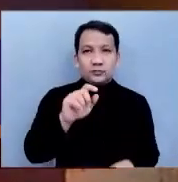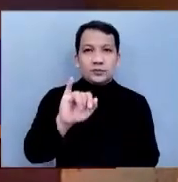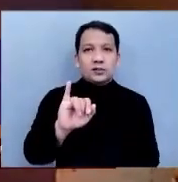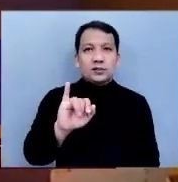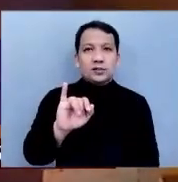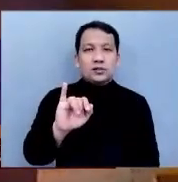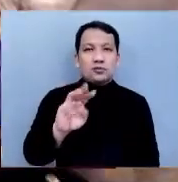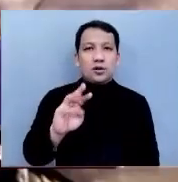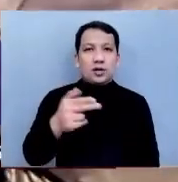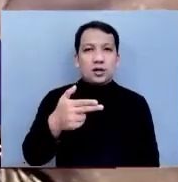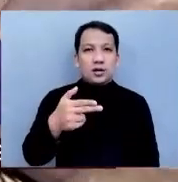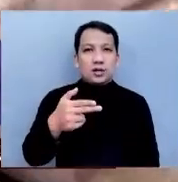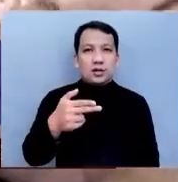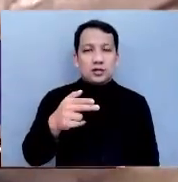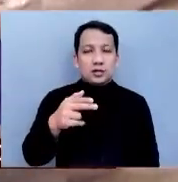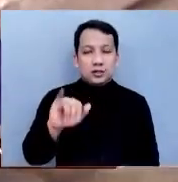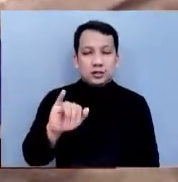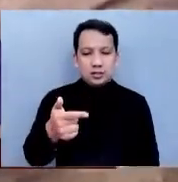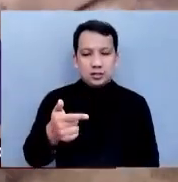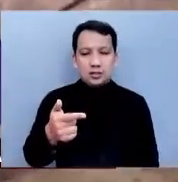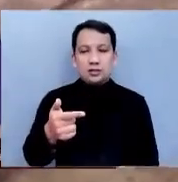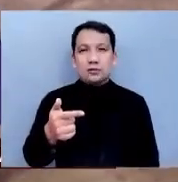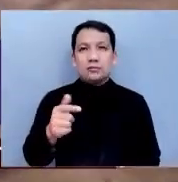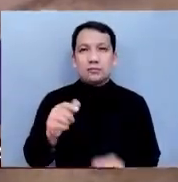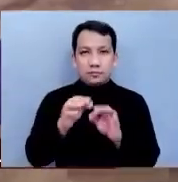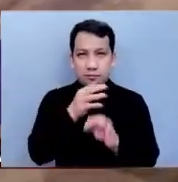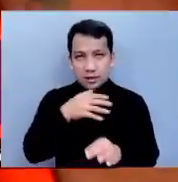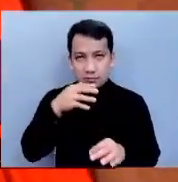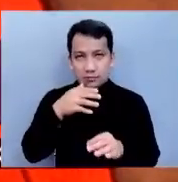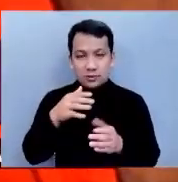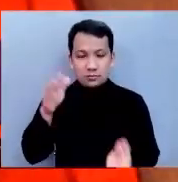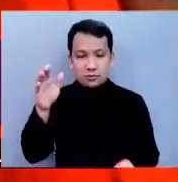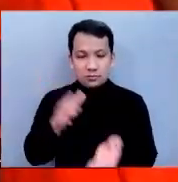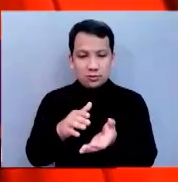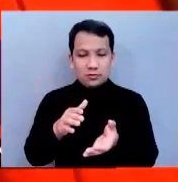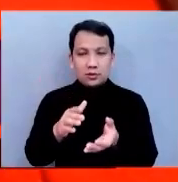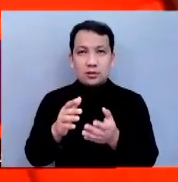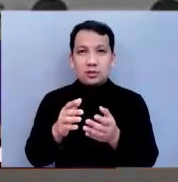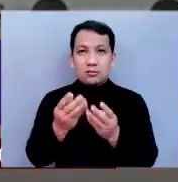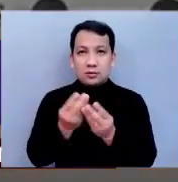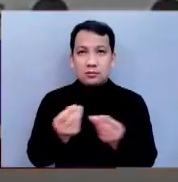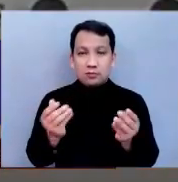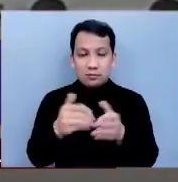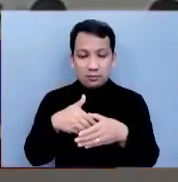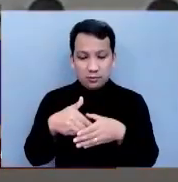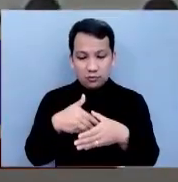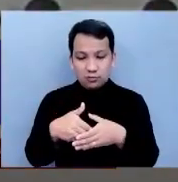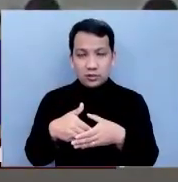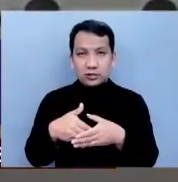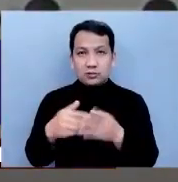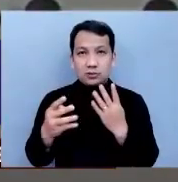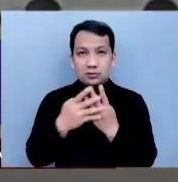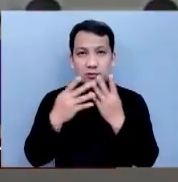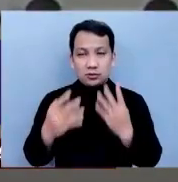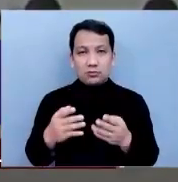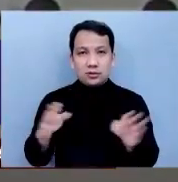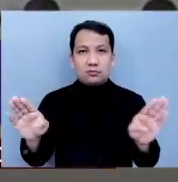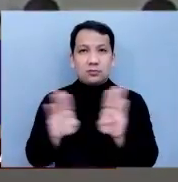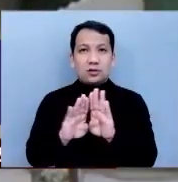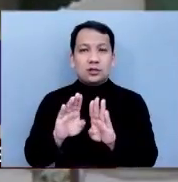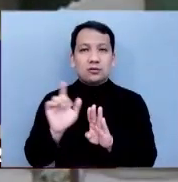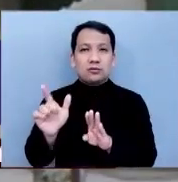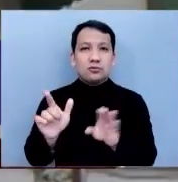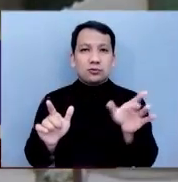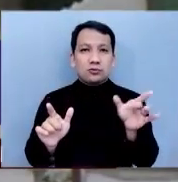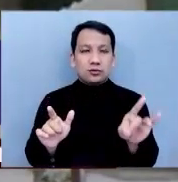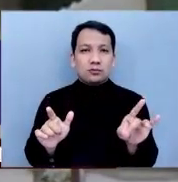Farm. Bahagi ito ng decongestion o pagpapaluwag sa mga PITAN sa bansa at planong pagsasara sa Bilibid sa 2028